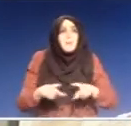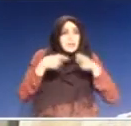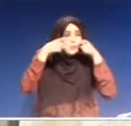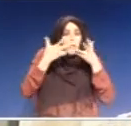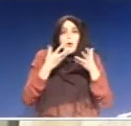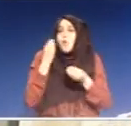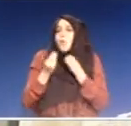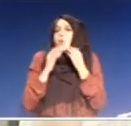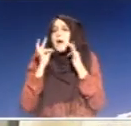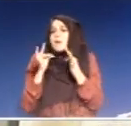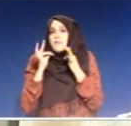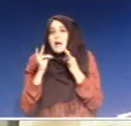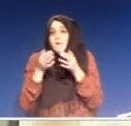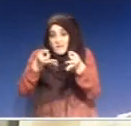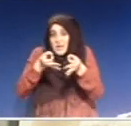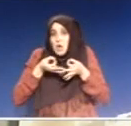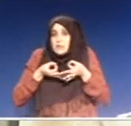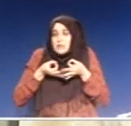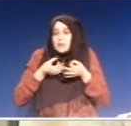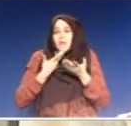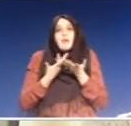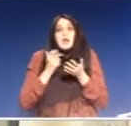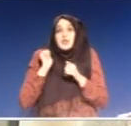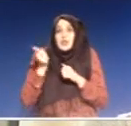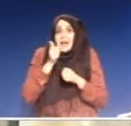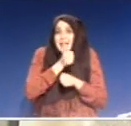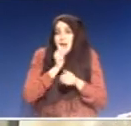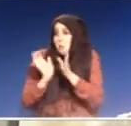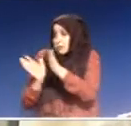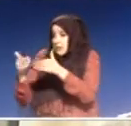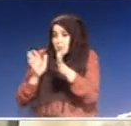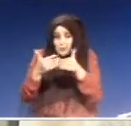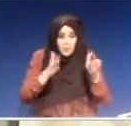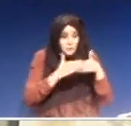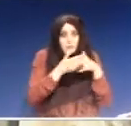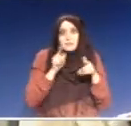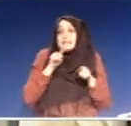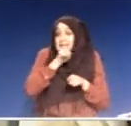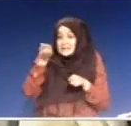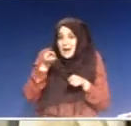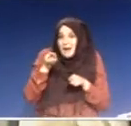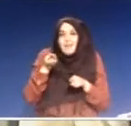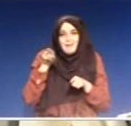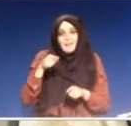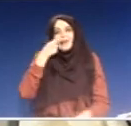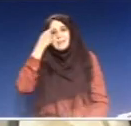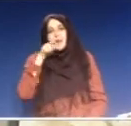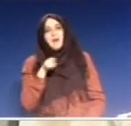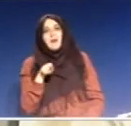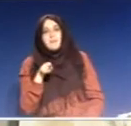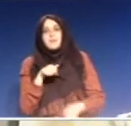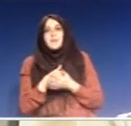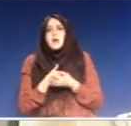في المسائل المالية. إذن هؤلاء هم الخبراء. فنجد الآن في دنيانا